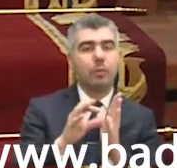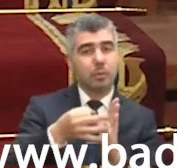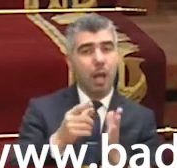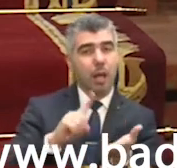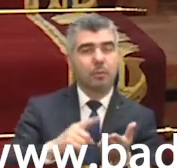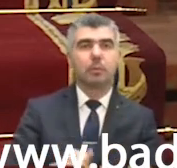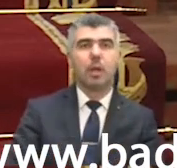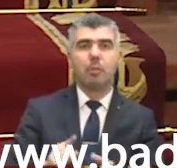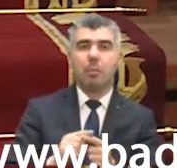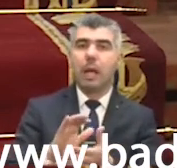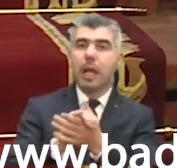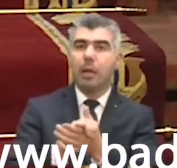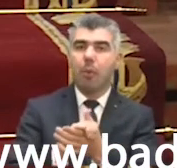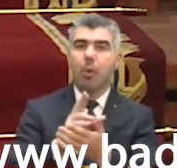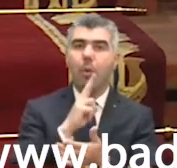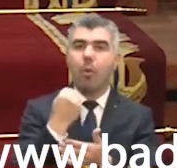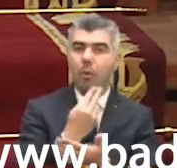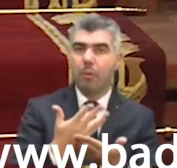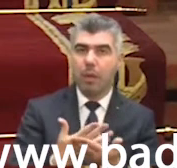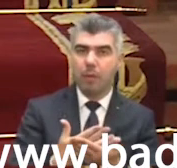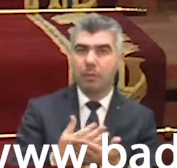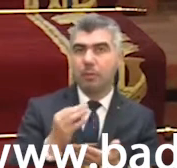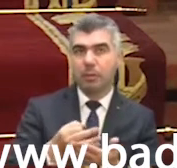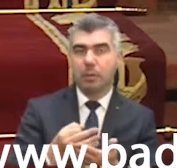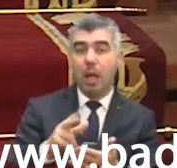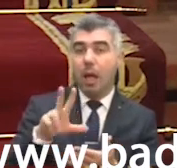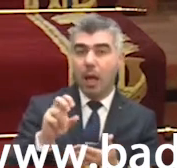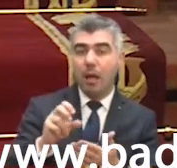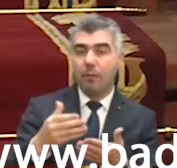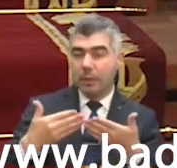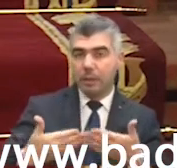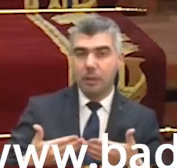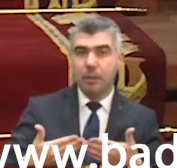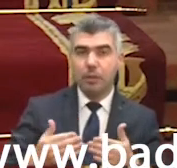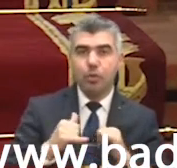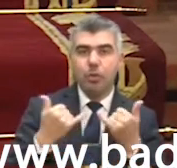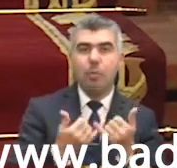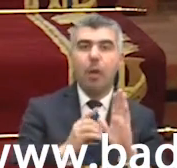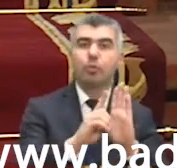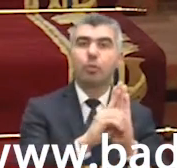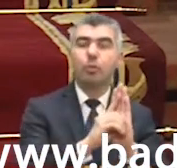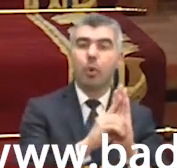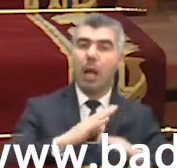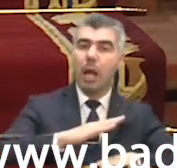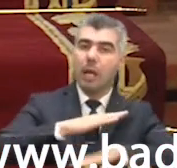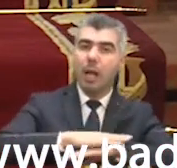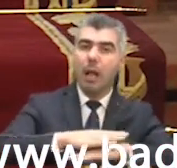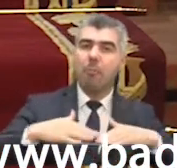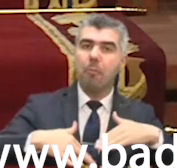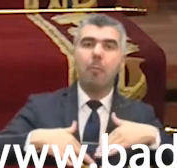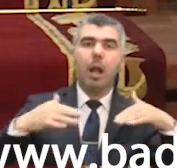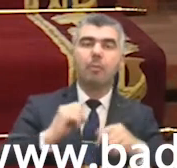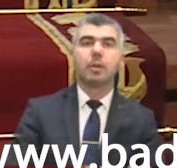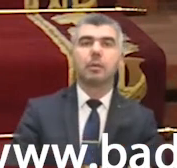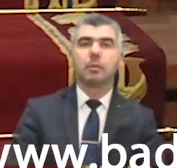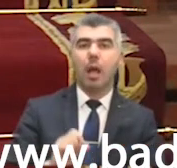قضية التضامن الحكومي، الوزير خاصو يعرف بلي هذه جلسة دستورية وخاصو يحترم المؤسسة التشريعية